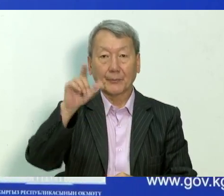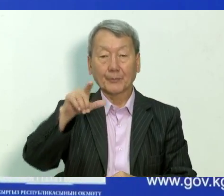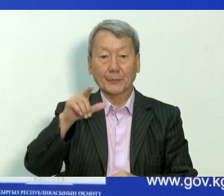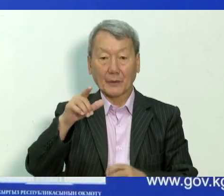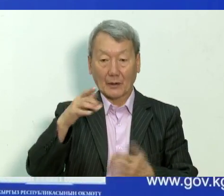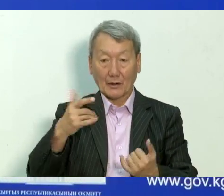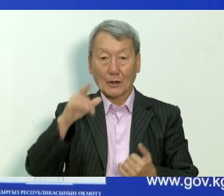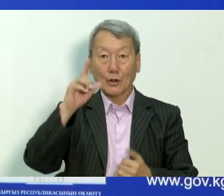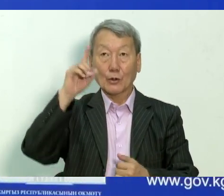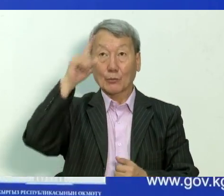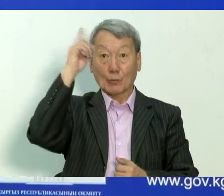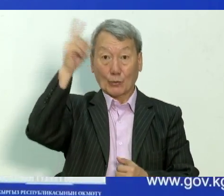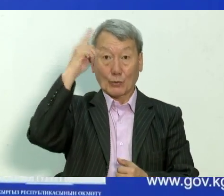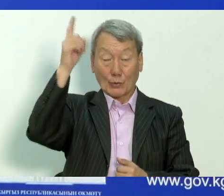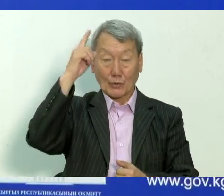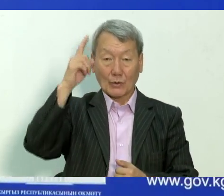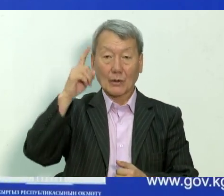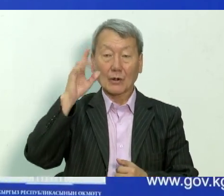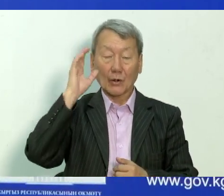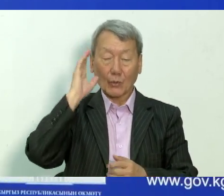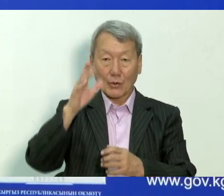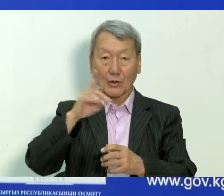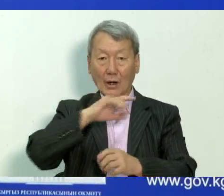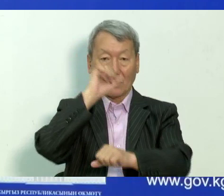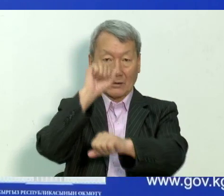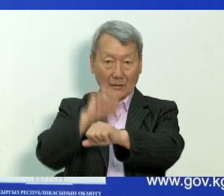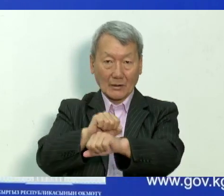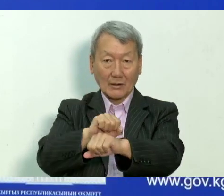түштөн кийин токтотсок, андан кийин